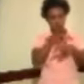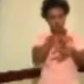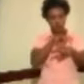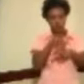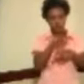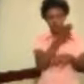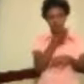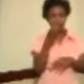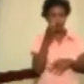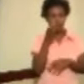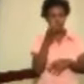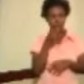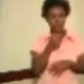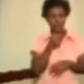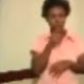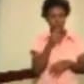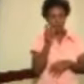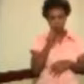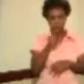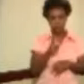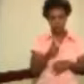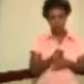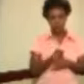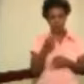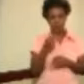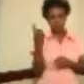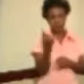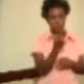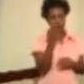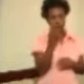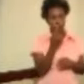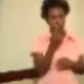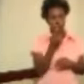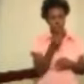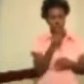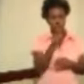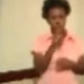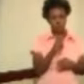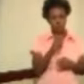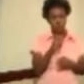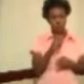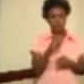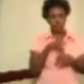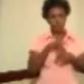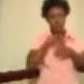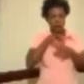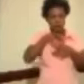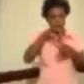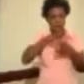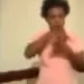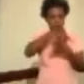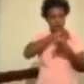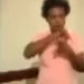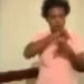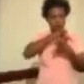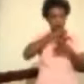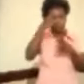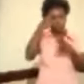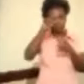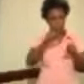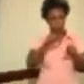OGM, faut que nous pas shooter complètement soyo. Mais évidemment, les semences naturelles, c'est ça qui est bon.